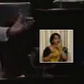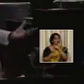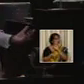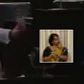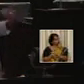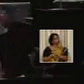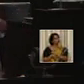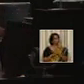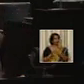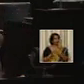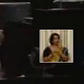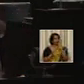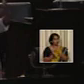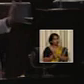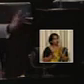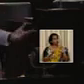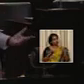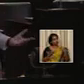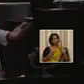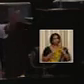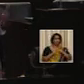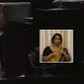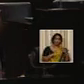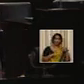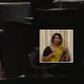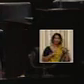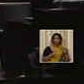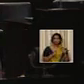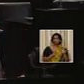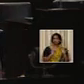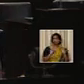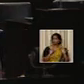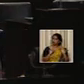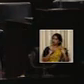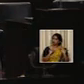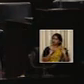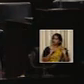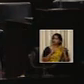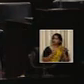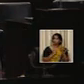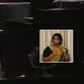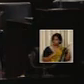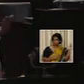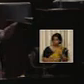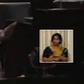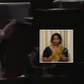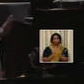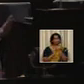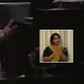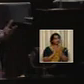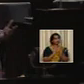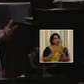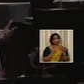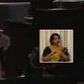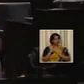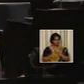එක්කෝ ලියාපදිංචි කර ගැනීම හෝ නැත්තම් මොකක් හරි විදියකට ඔවුන්ගෙන් යම් මුදලක් අය කරගෙන යන විදිහ වැඩපිළිවෙලක් හරි මොකක් හරි